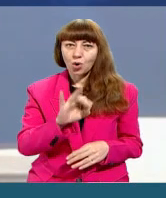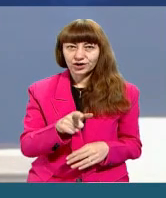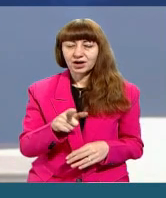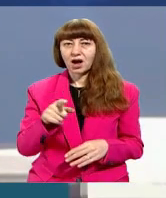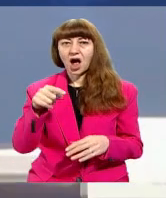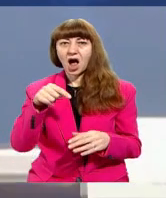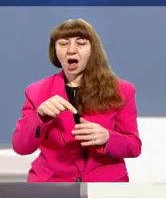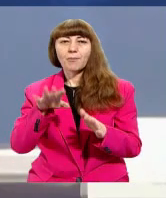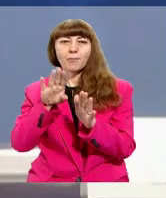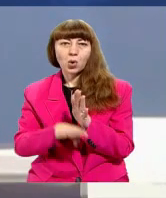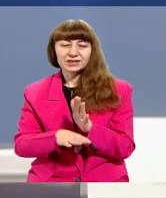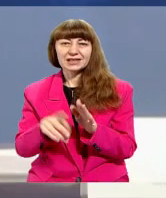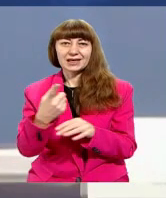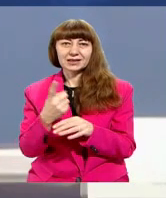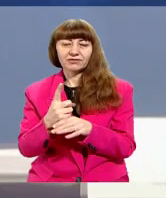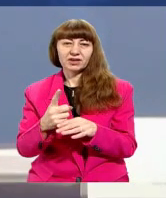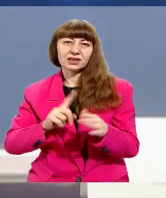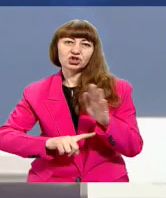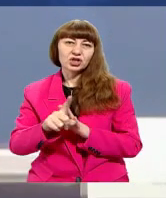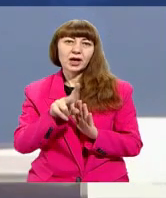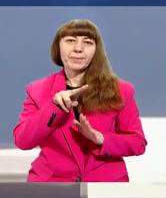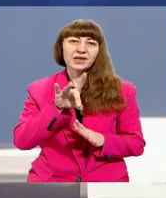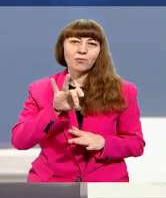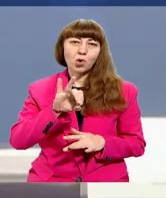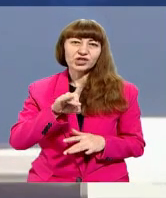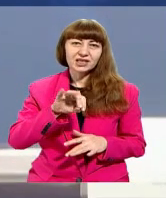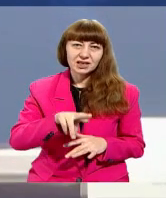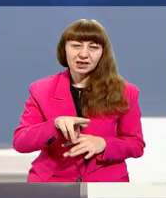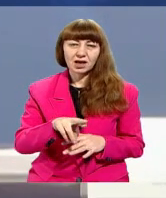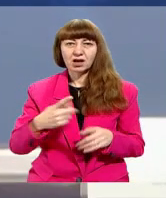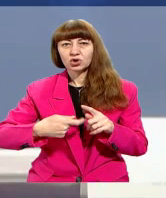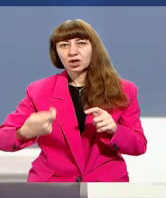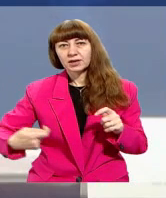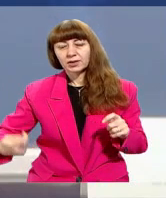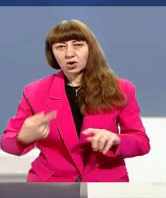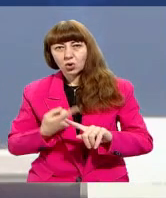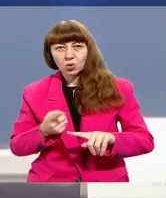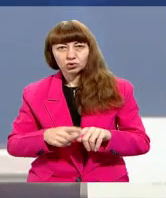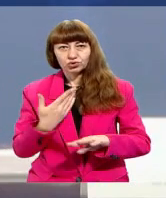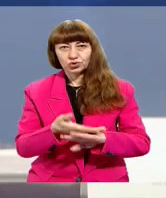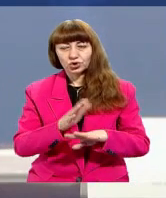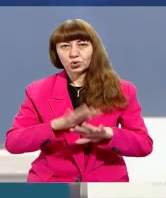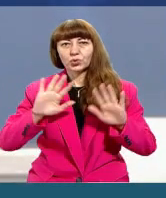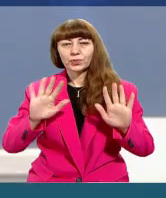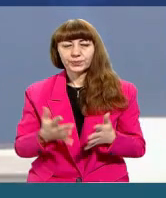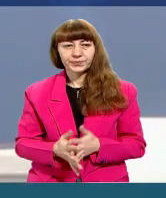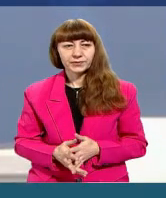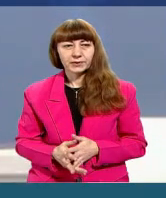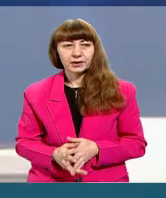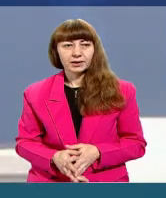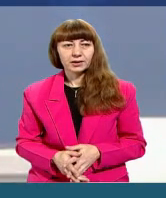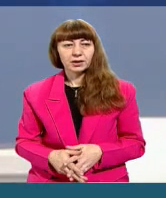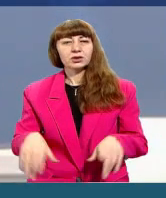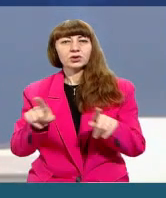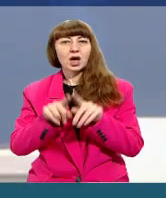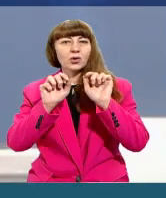такие как пневмонии, которые затягиваются, которые приводят к очень тяжелым последствиям. И также